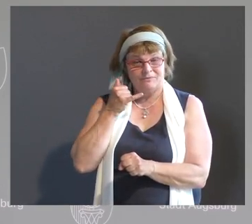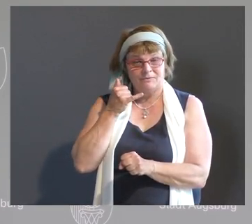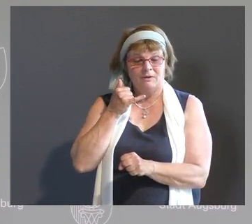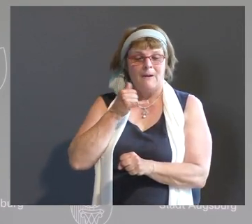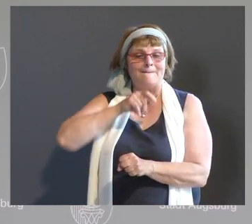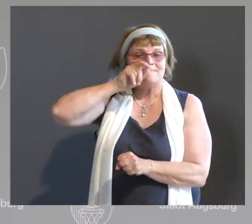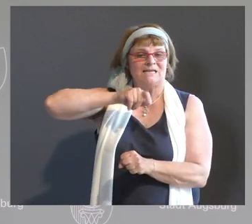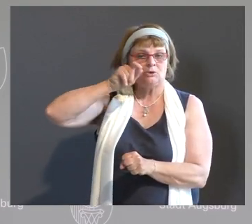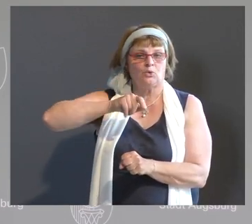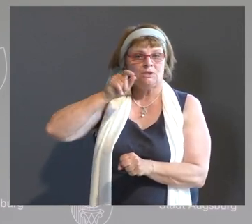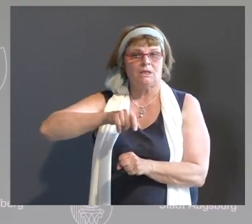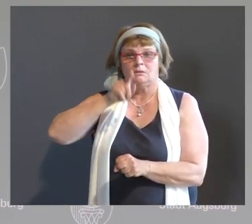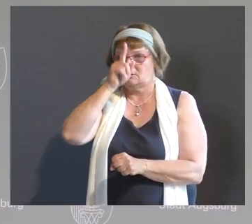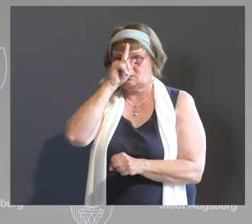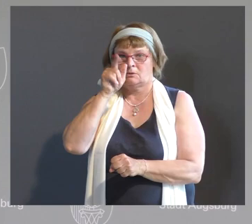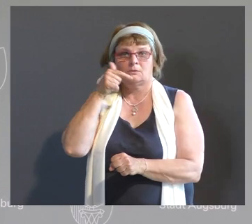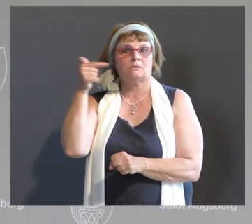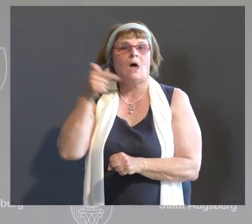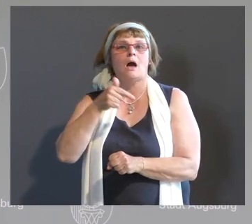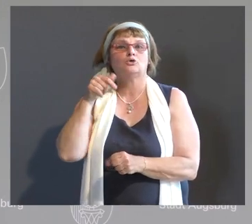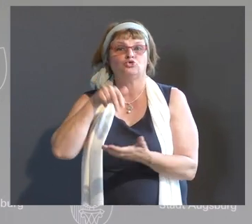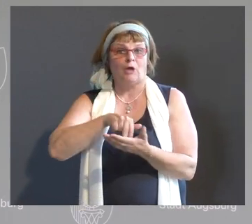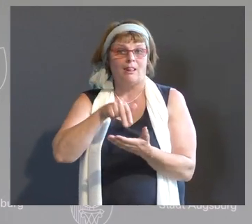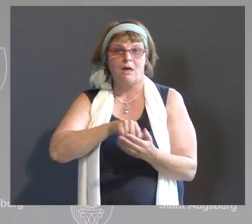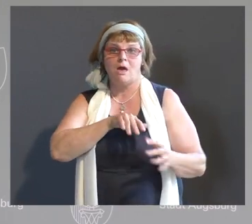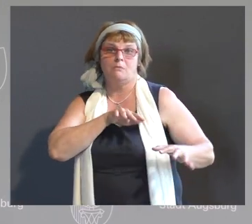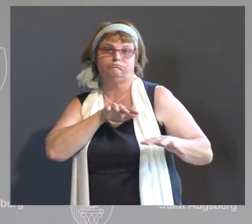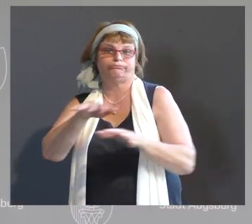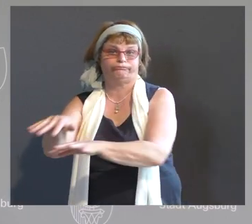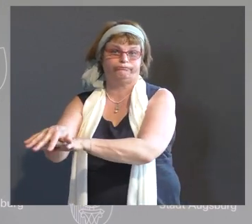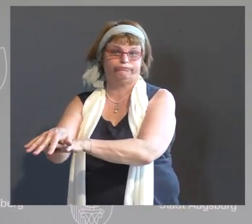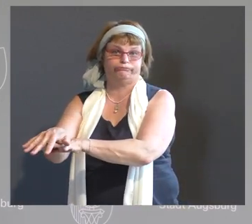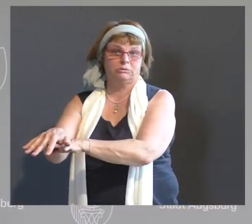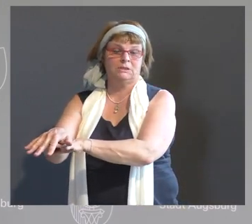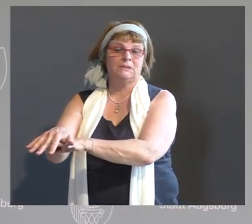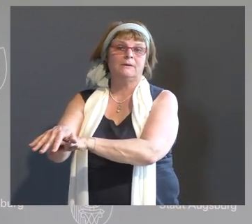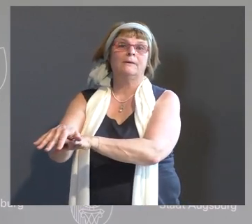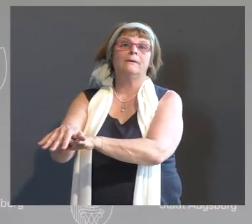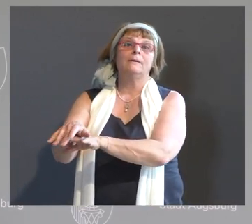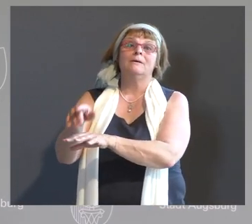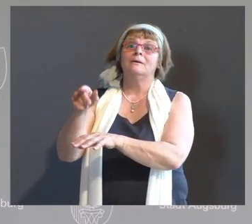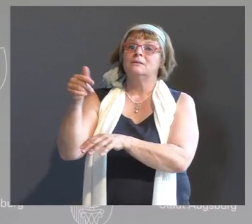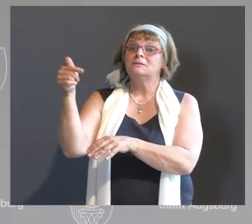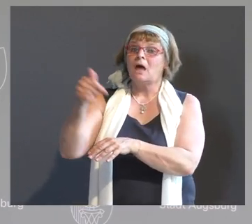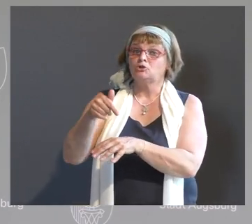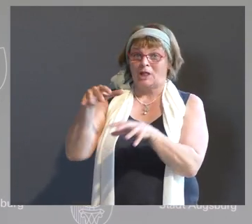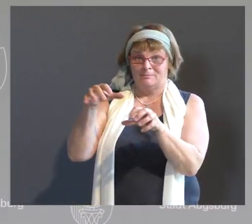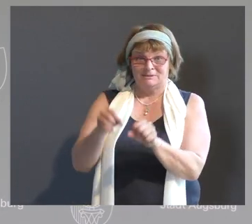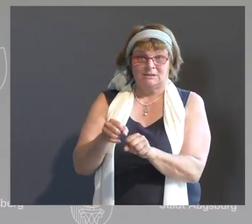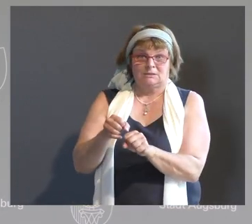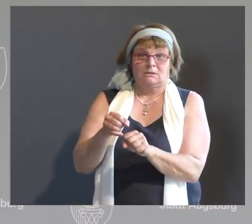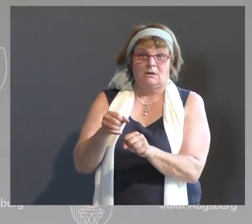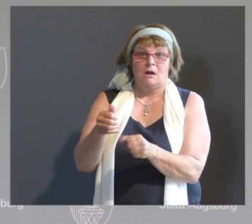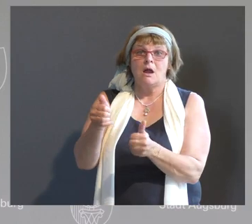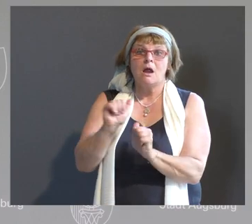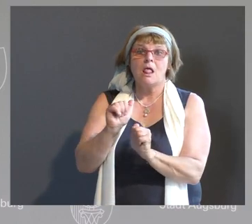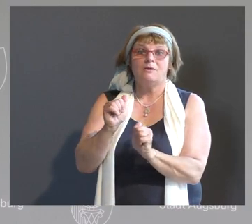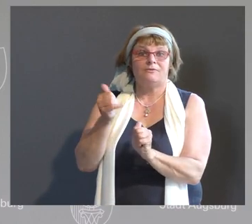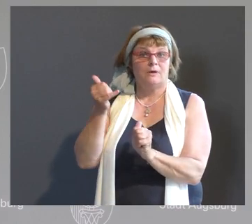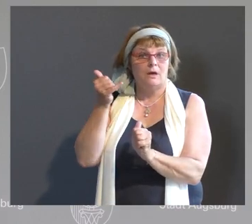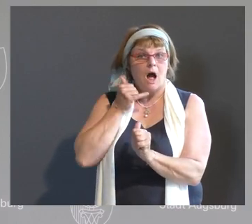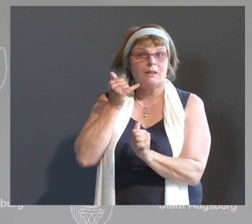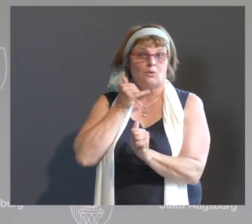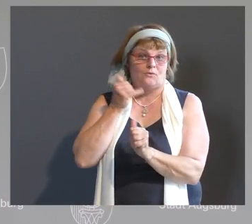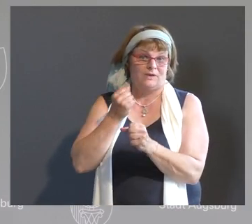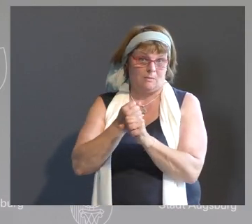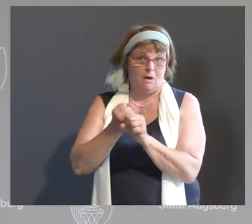fahren die Beamten an, werden wieder massiv beleidigt. Man suggeriert so ungefähr, man kann hier tun, was man will. Wir müssen weitere